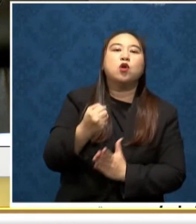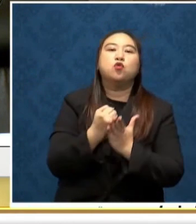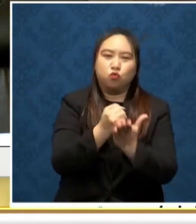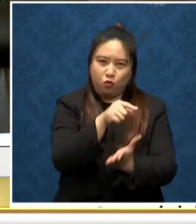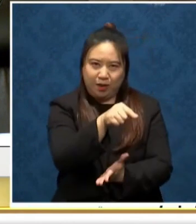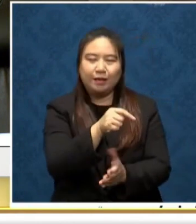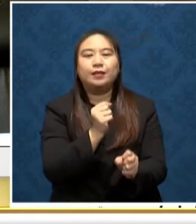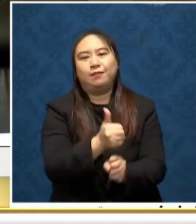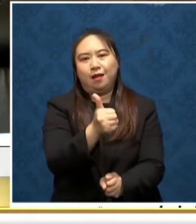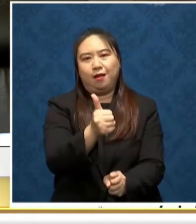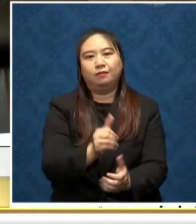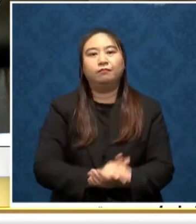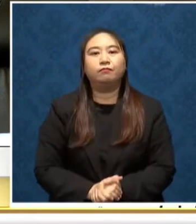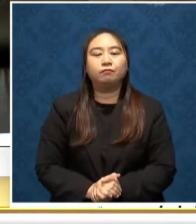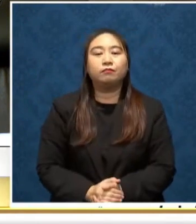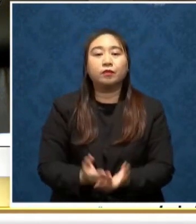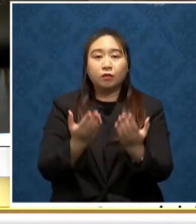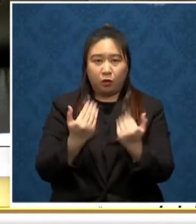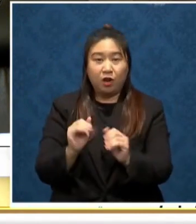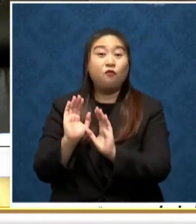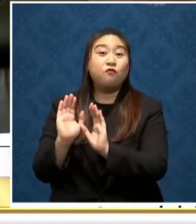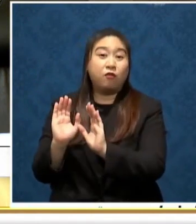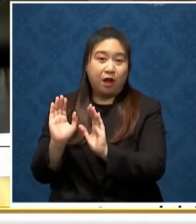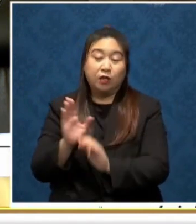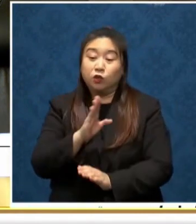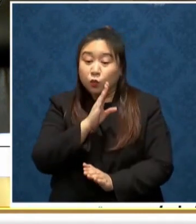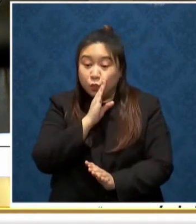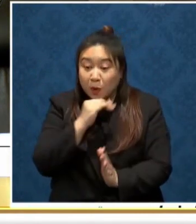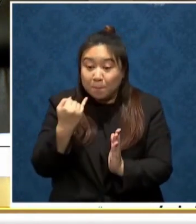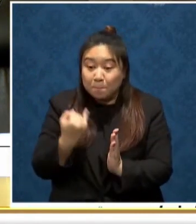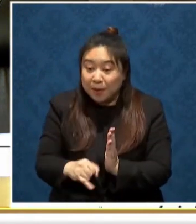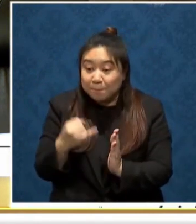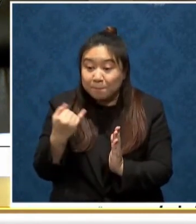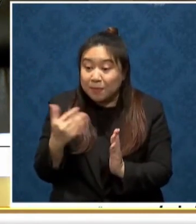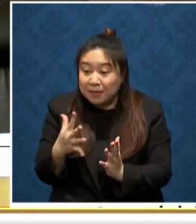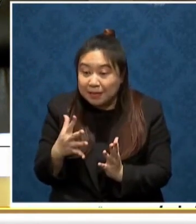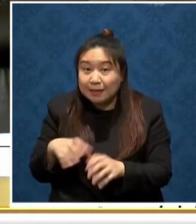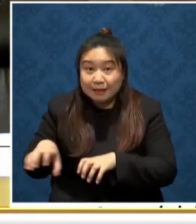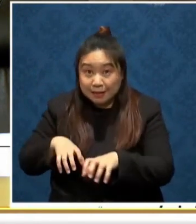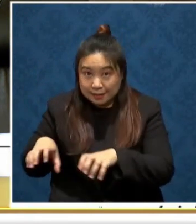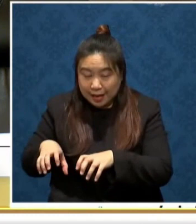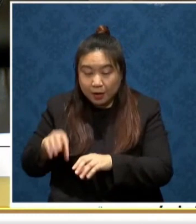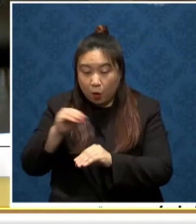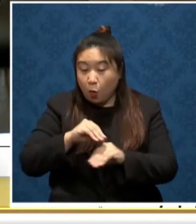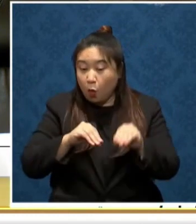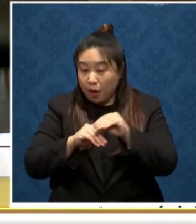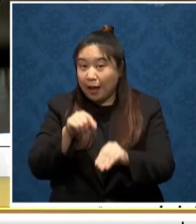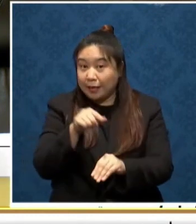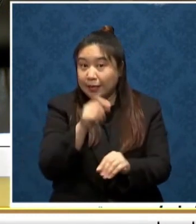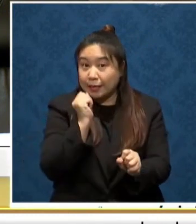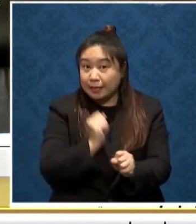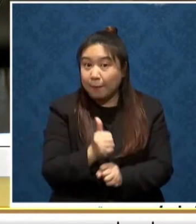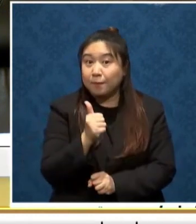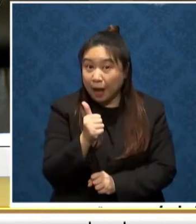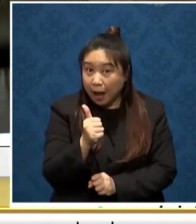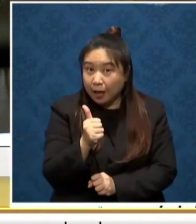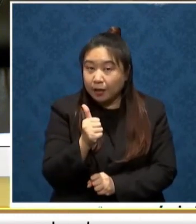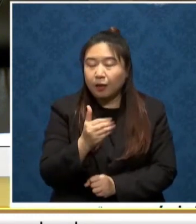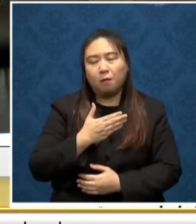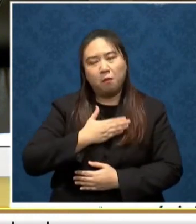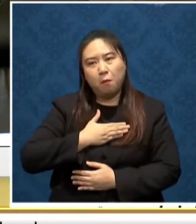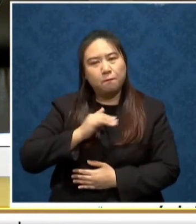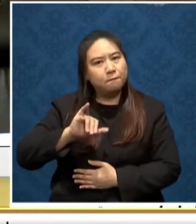ถ้าไม่ได้ผิดอะไรเนี่ยท่านก็ถ้าจะสามารถจัดสรรโครงการเหล่านี้ได้ผมไม่แน่ใ